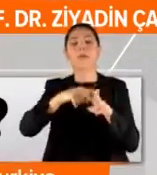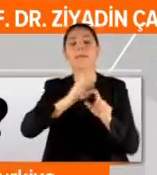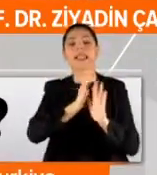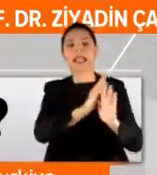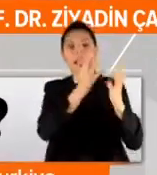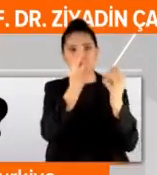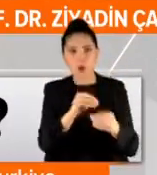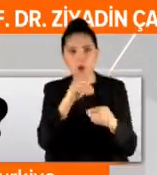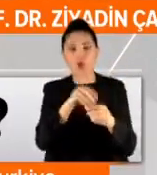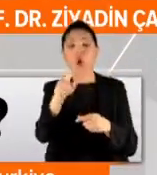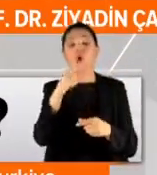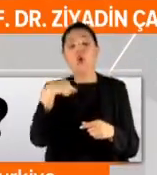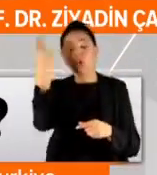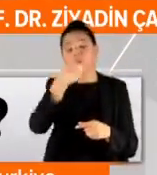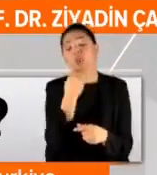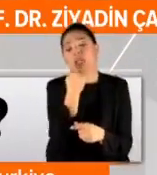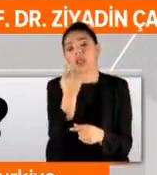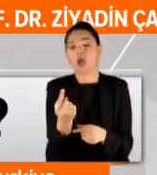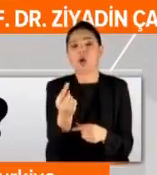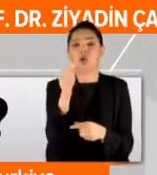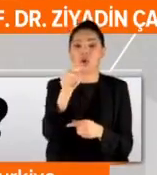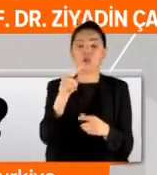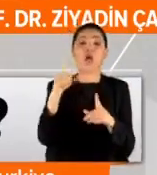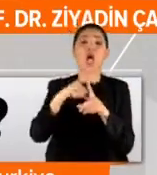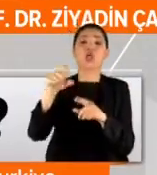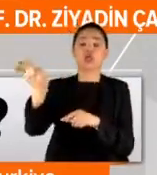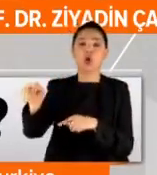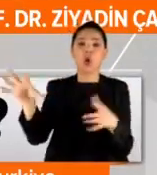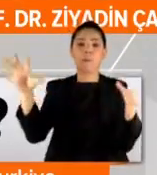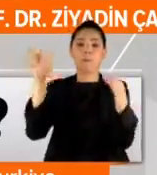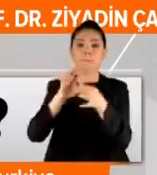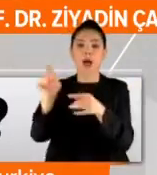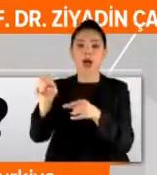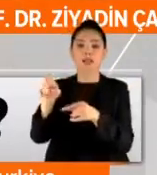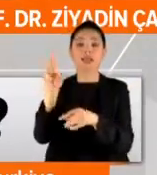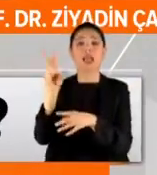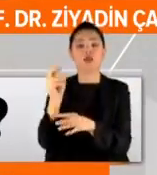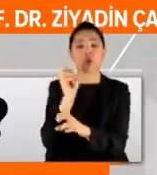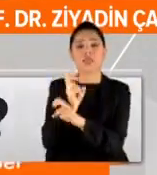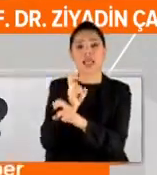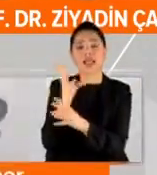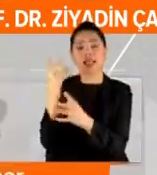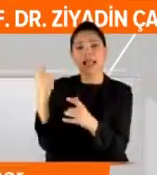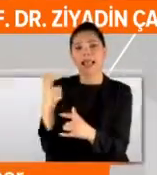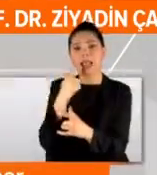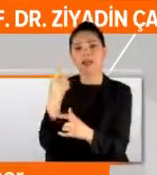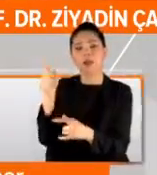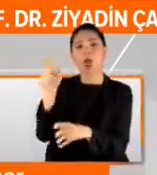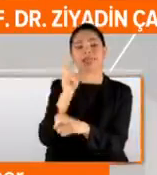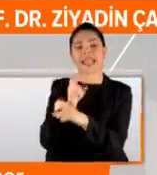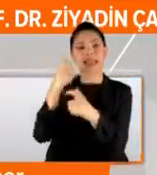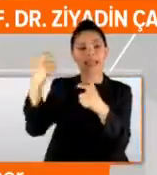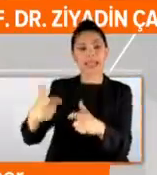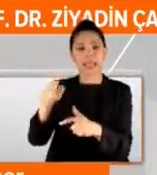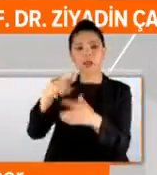için o yüzden diyorum ki işte doğu devamı, yani Türkiye olan devam biraz riskli alanlara giriyor. Peki o riskli alanlarda